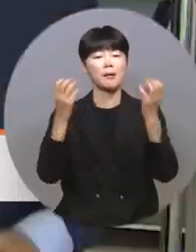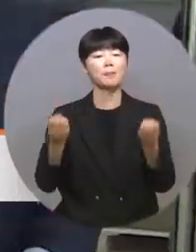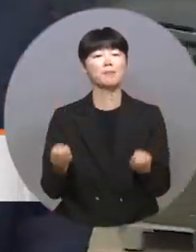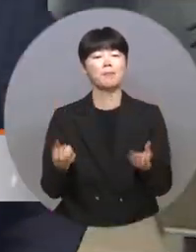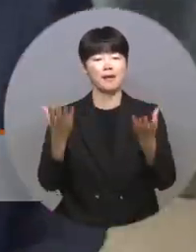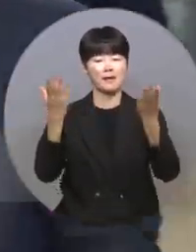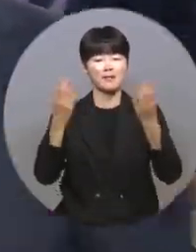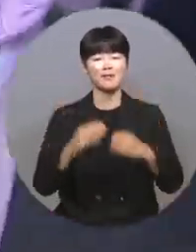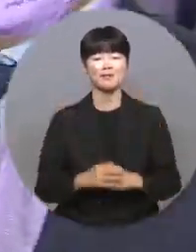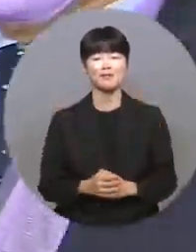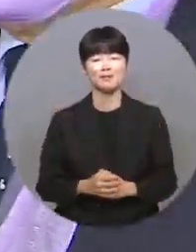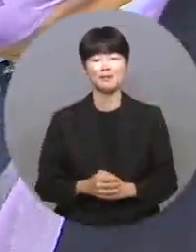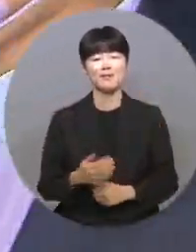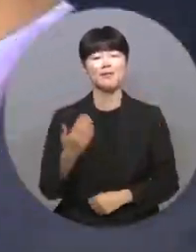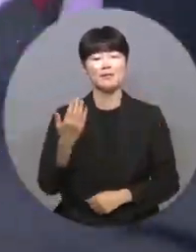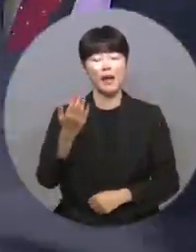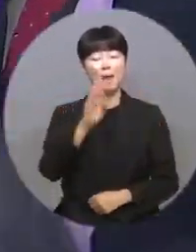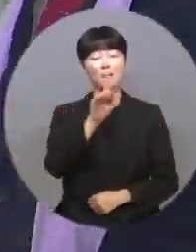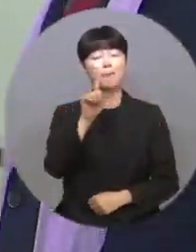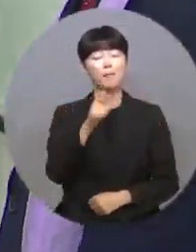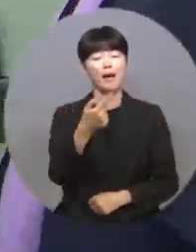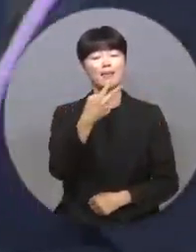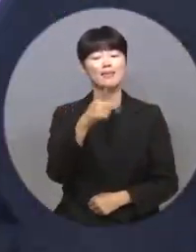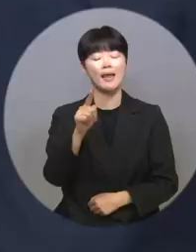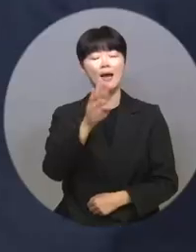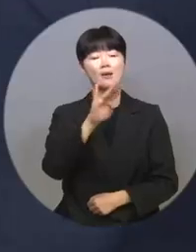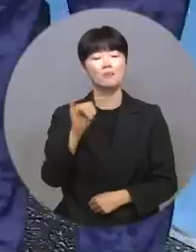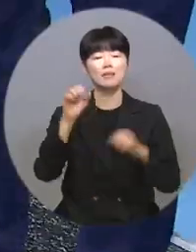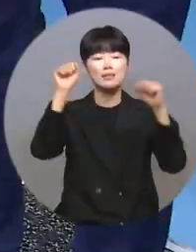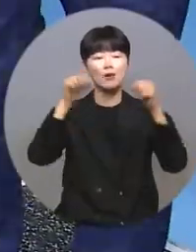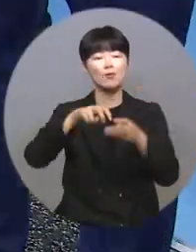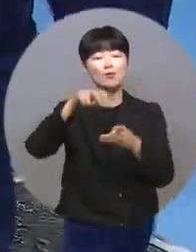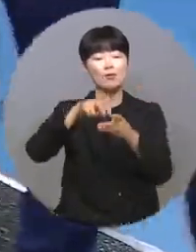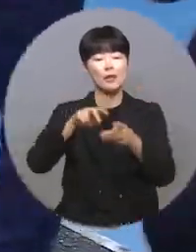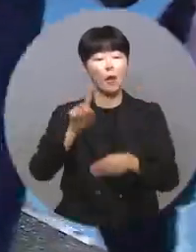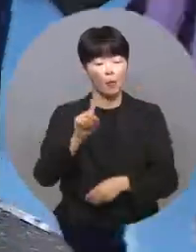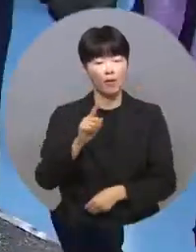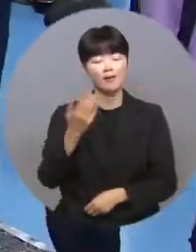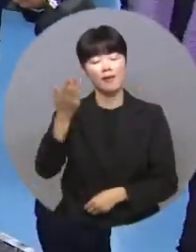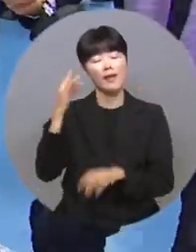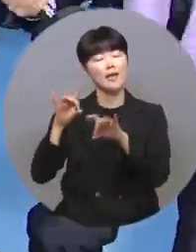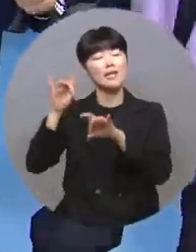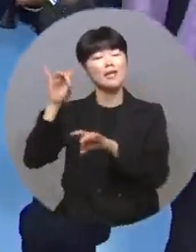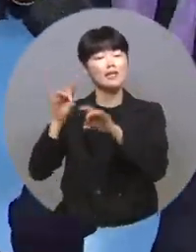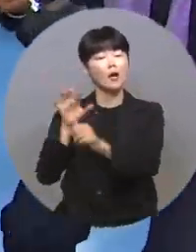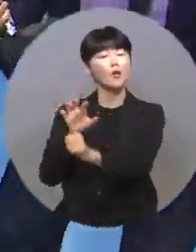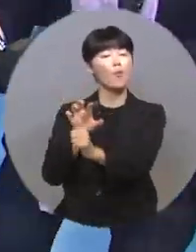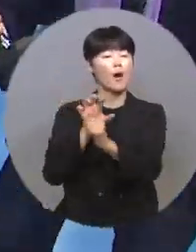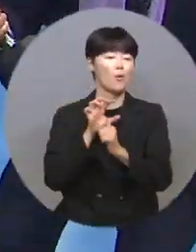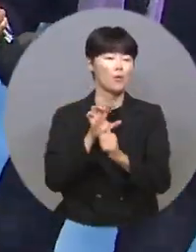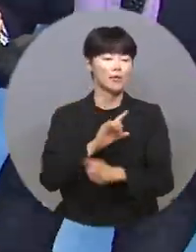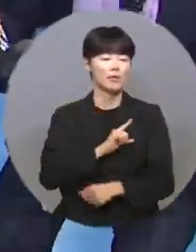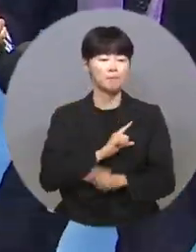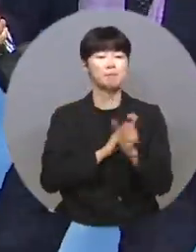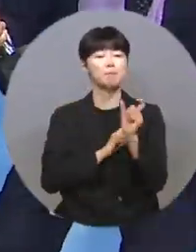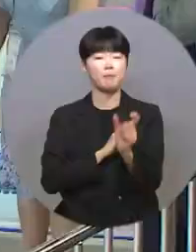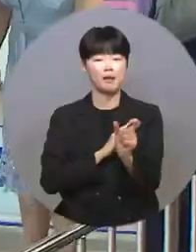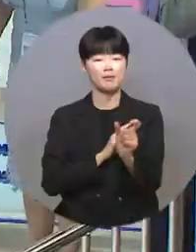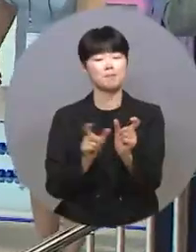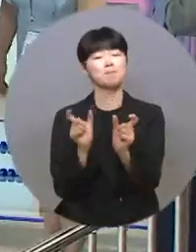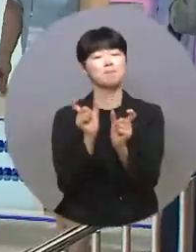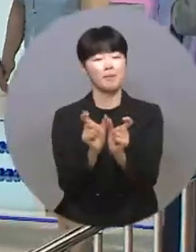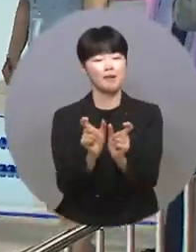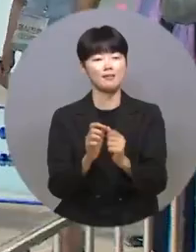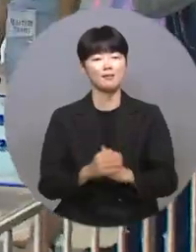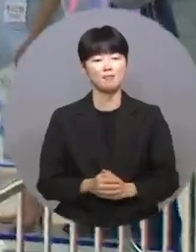가졌습니다. 반다비체육센터는 평창 동계패럴림픽 마스코트 반다비를 활용한 명칭입니다. 패럴림픽의 지속가능한